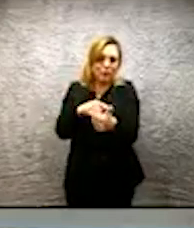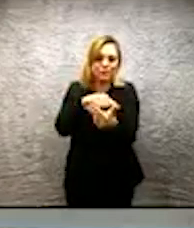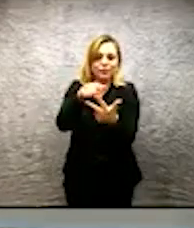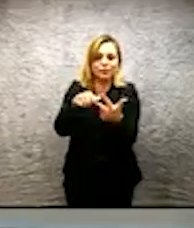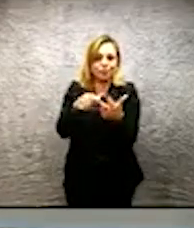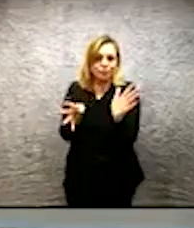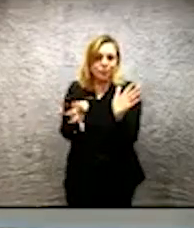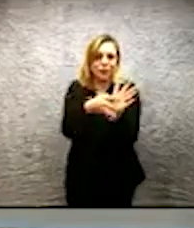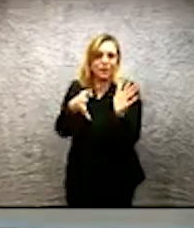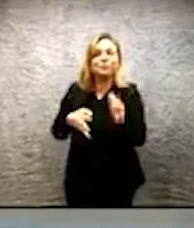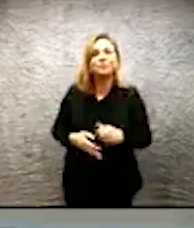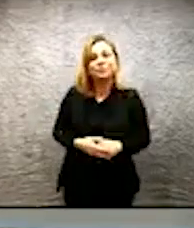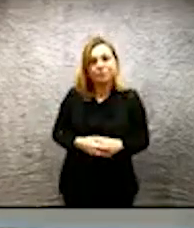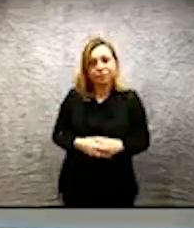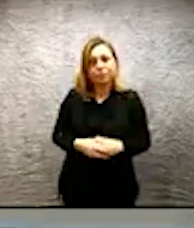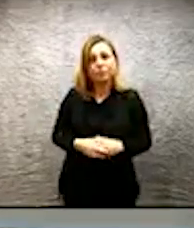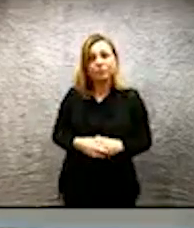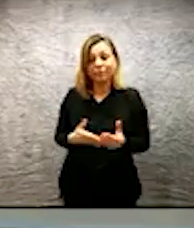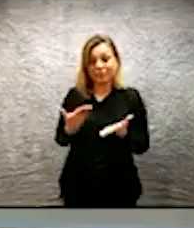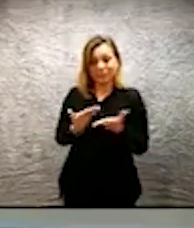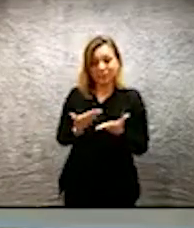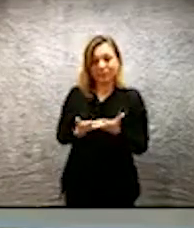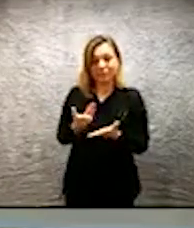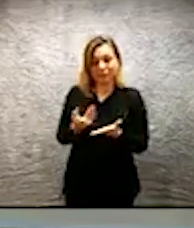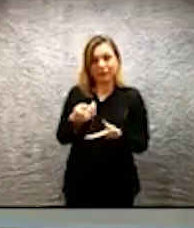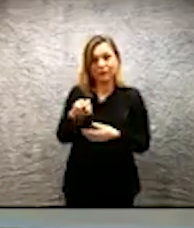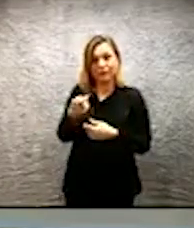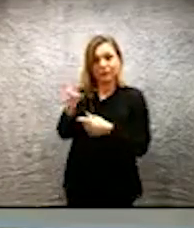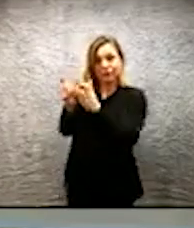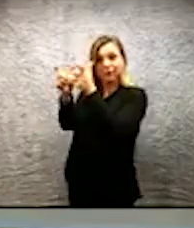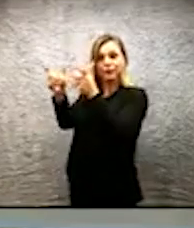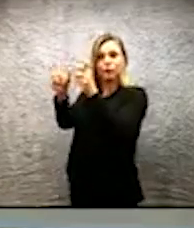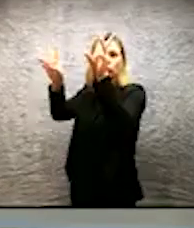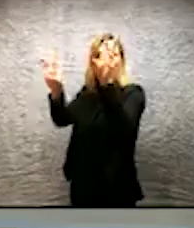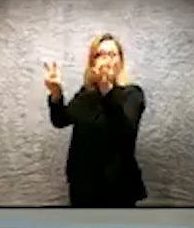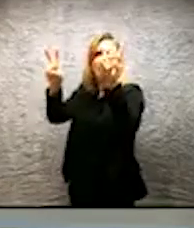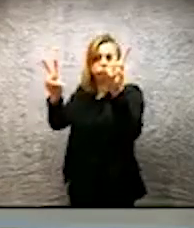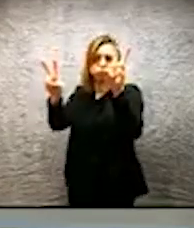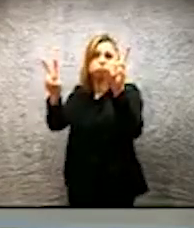dire sur cet organe que nous allons appeler entente